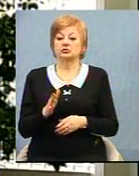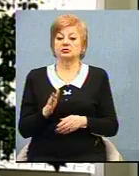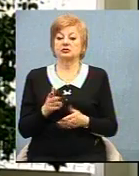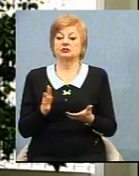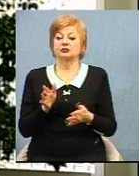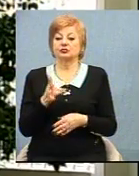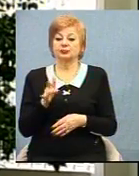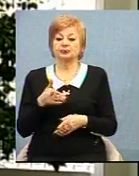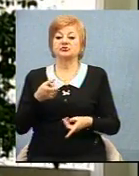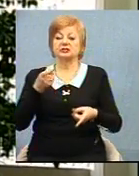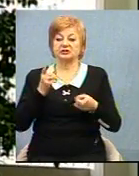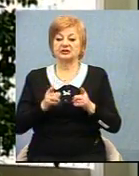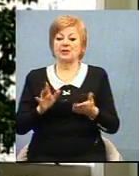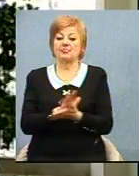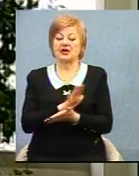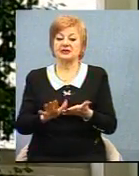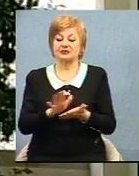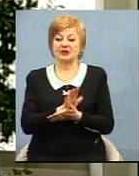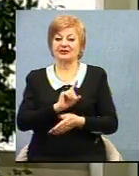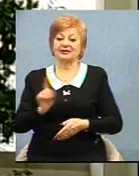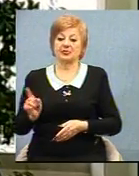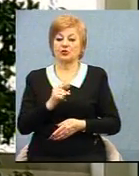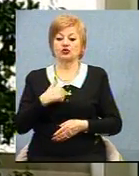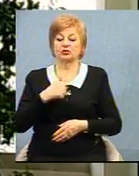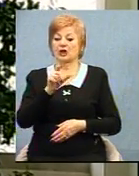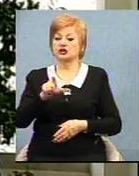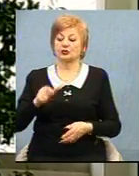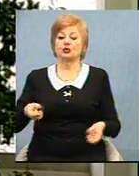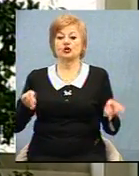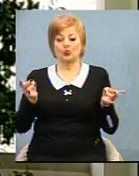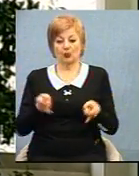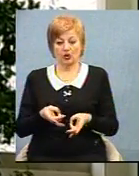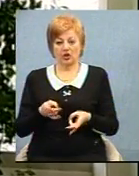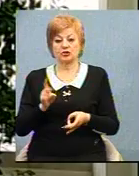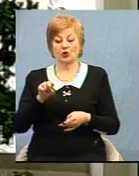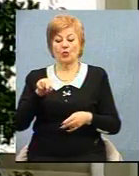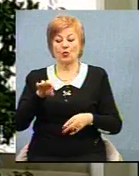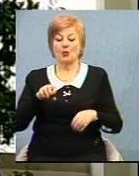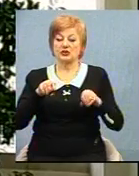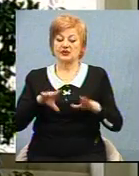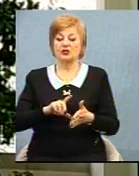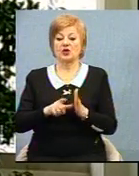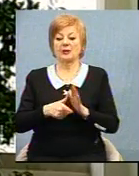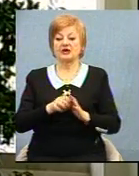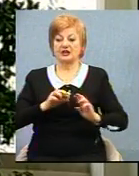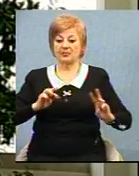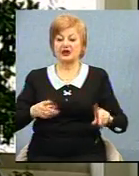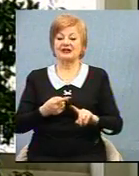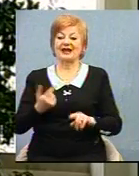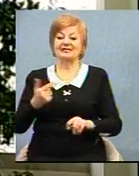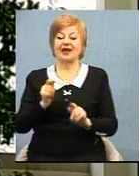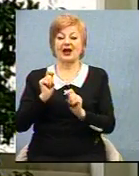обсчитываться действительно тот бесплатный проезд, который нашим людям положен по закону или по постановлениям Кабинета министров. Это, скажем, гарантия